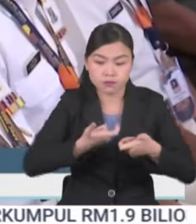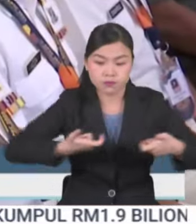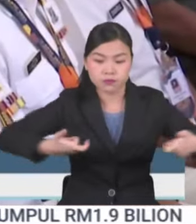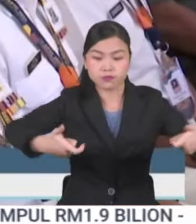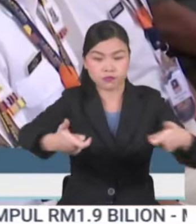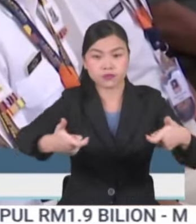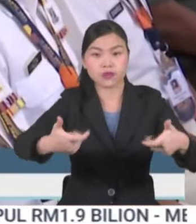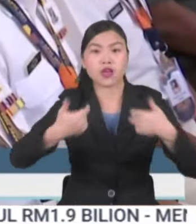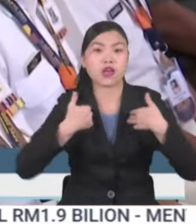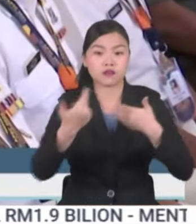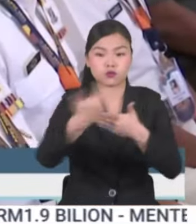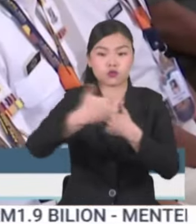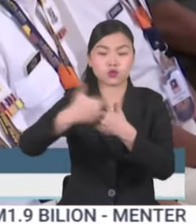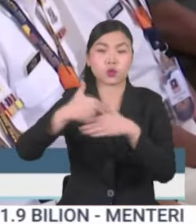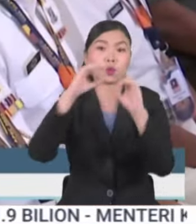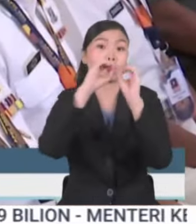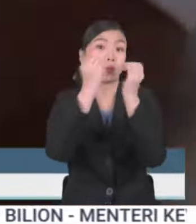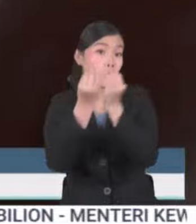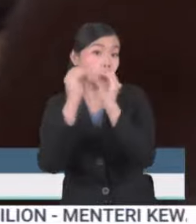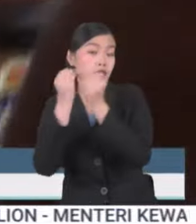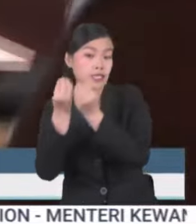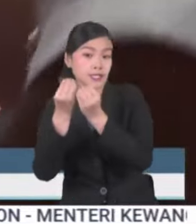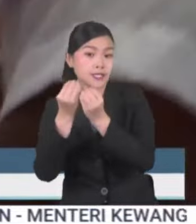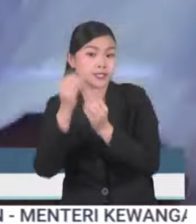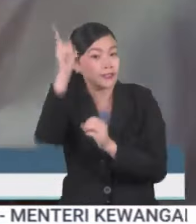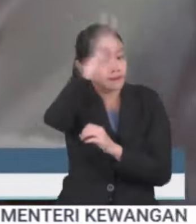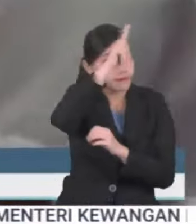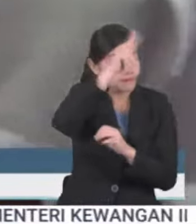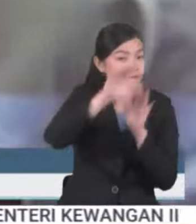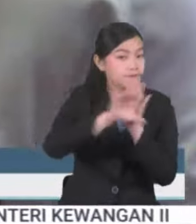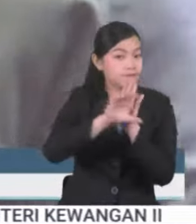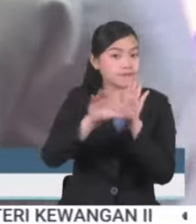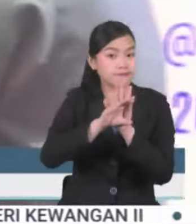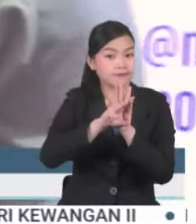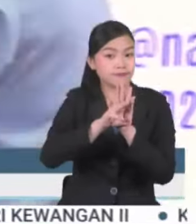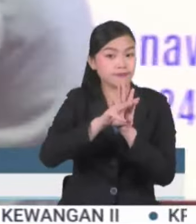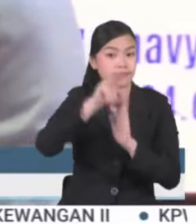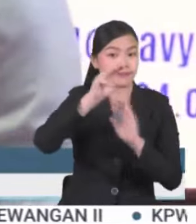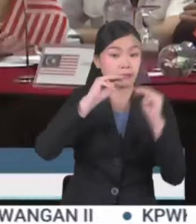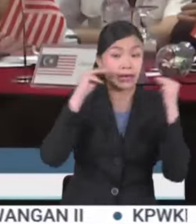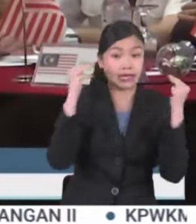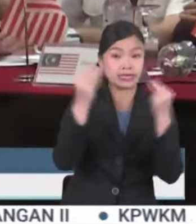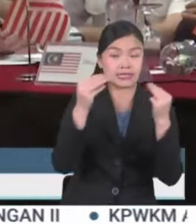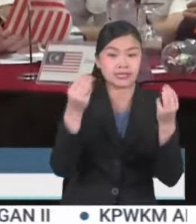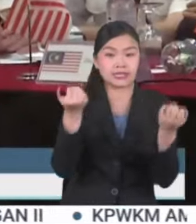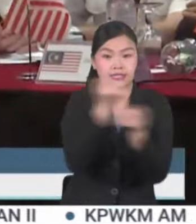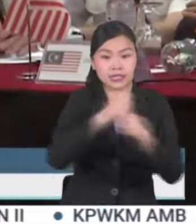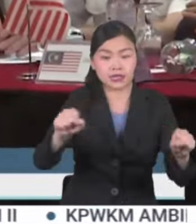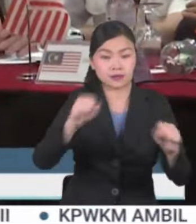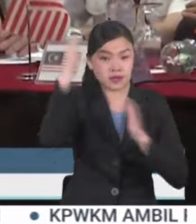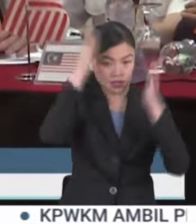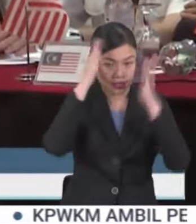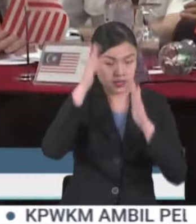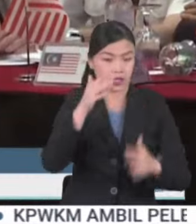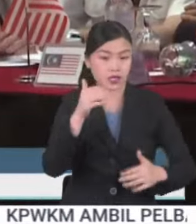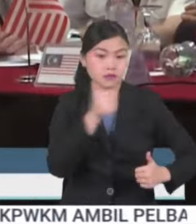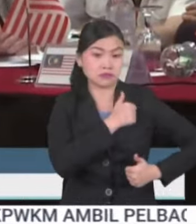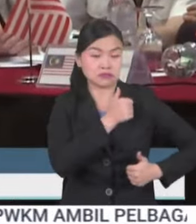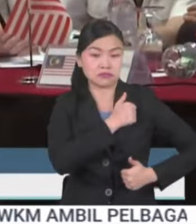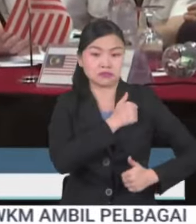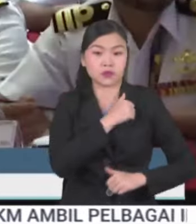turut disertaiganisasi dan kerajaan seperti Majlis keselamatan negara tentera udara diraja Malaysia